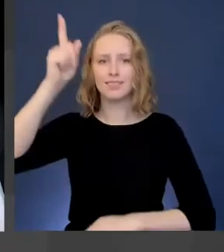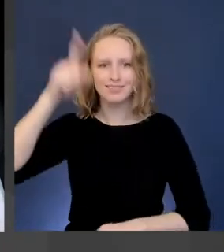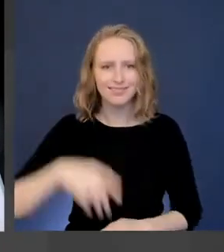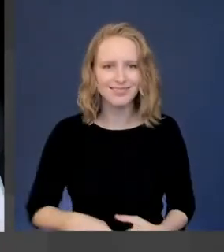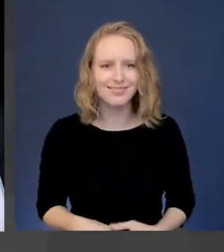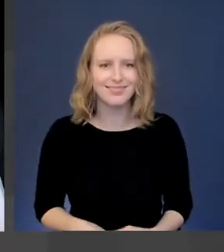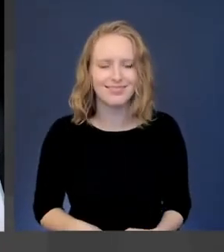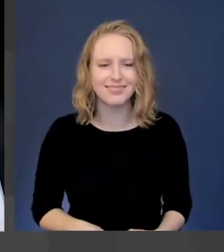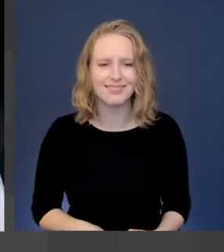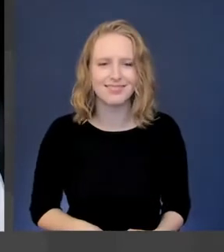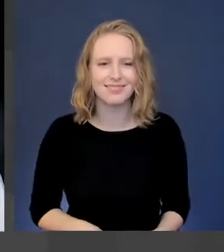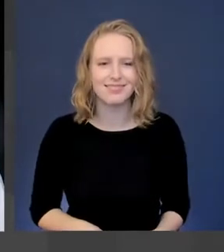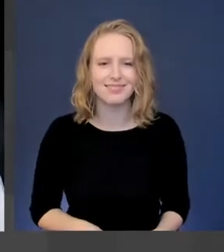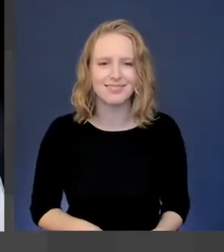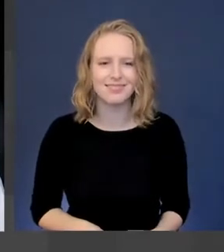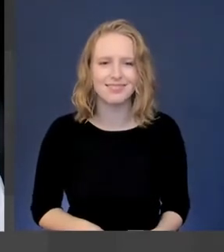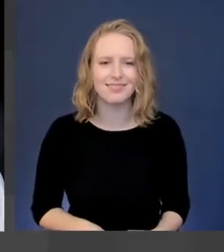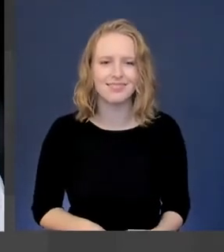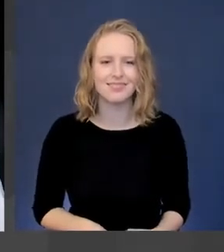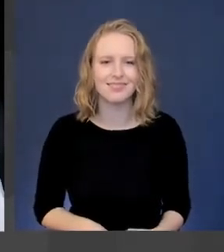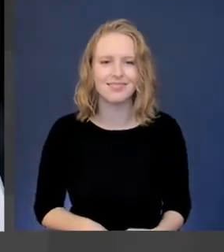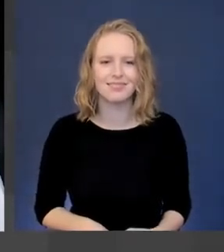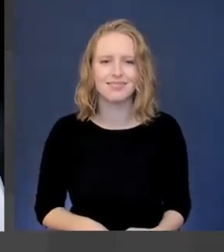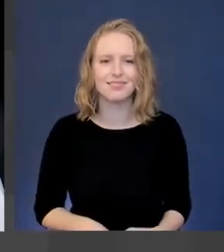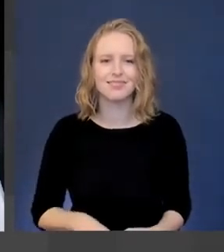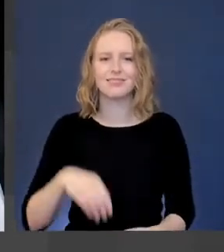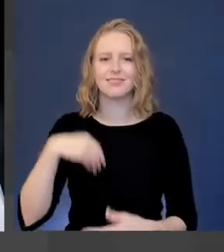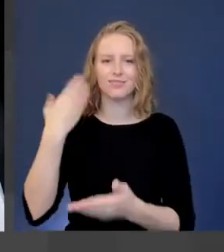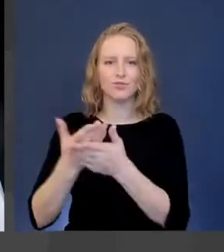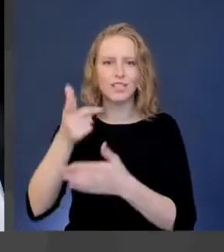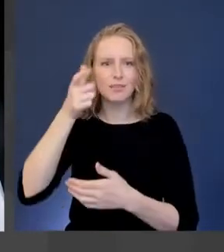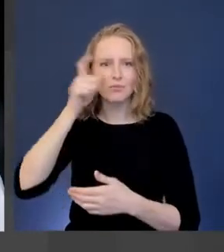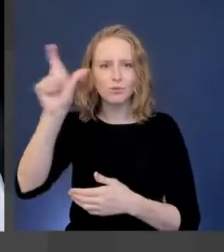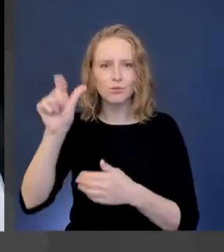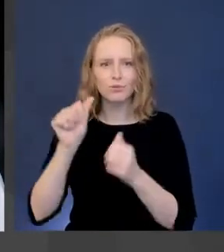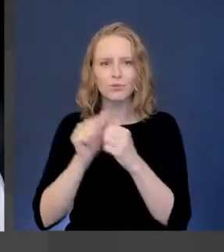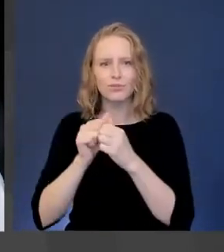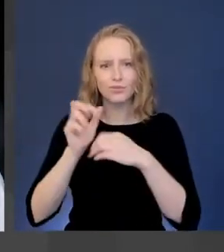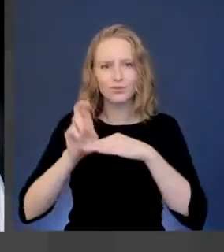を目指してロケットで冒険をしたりもしました。